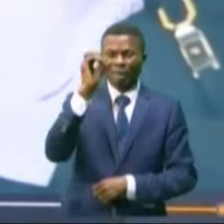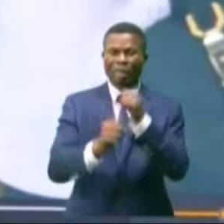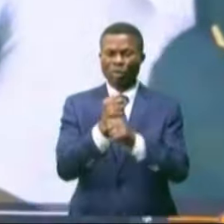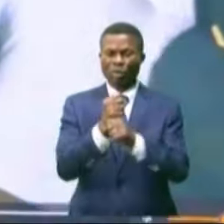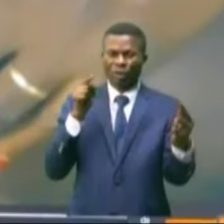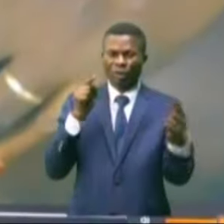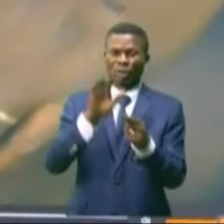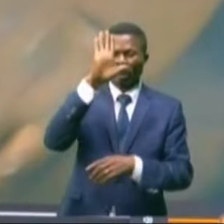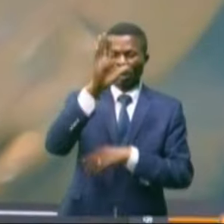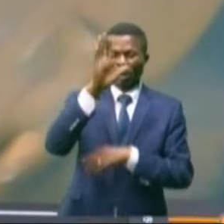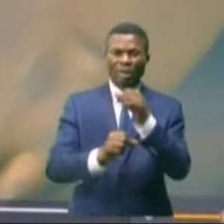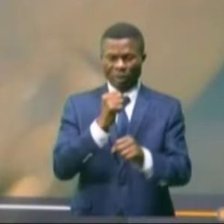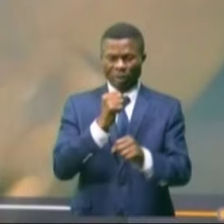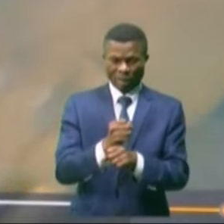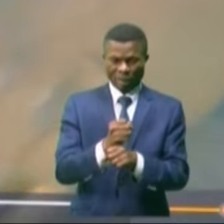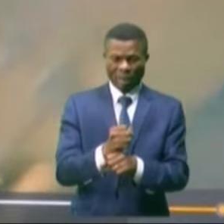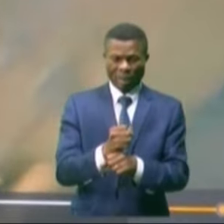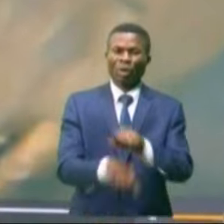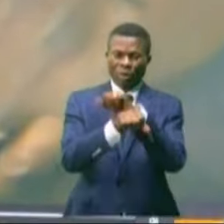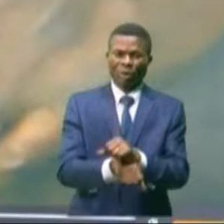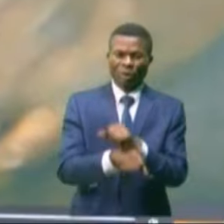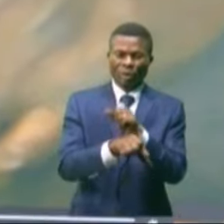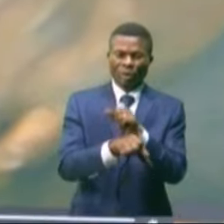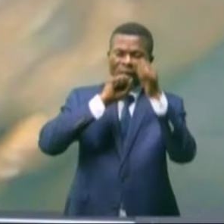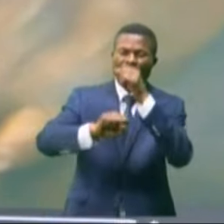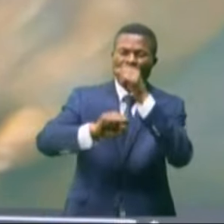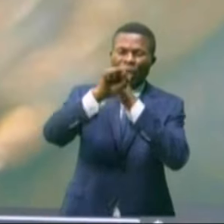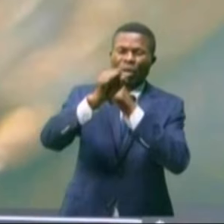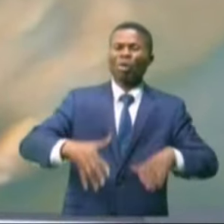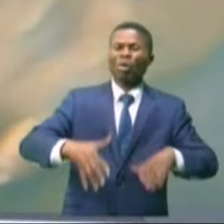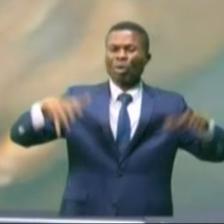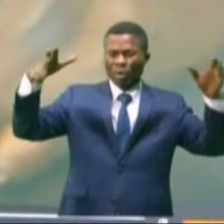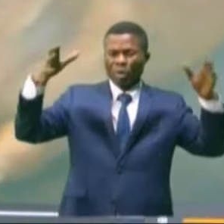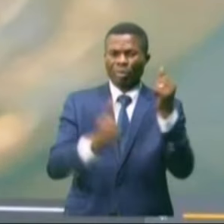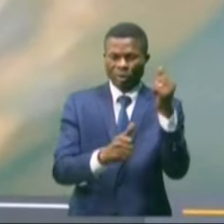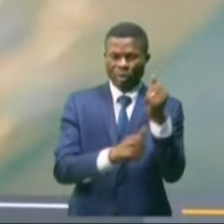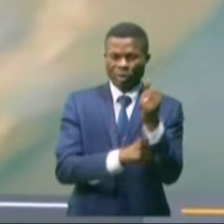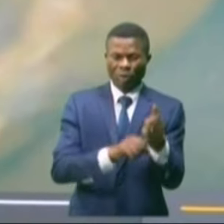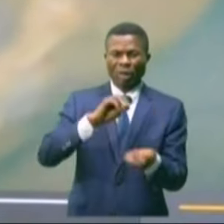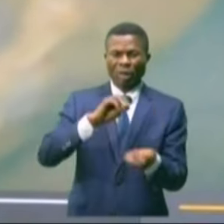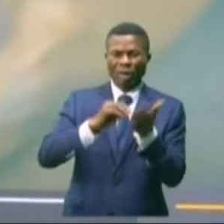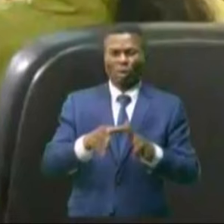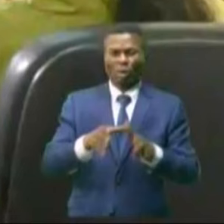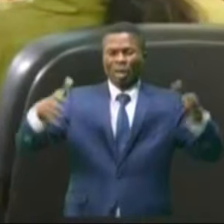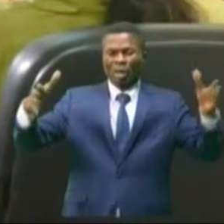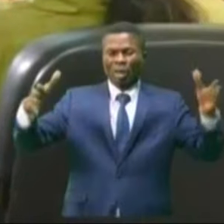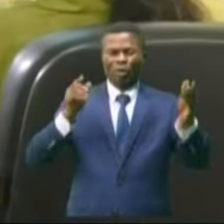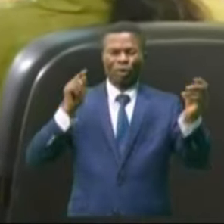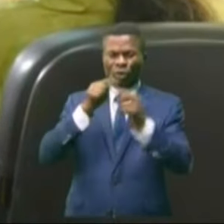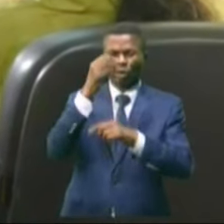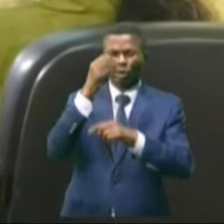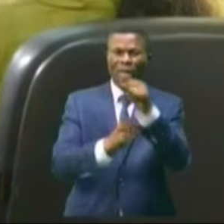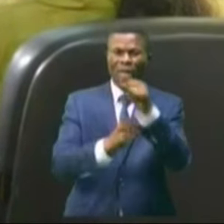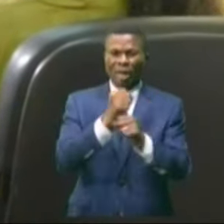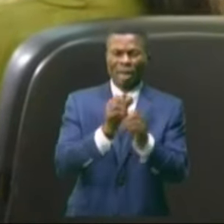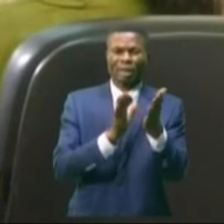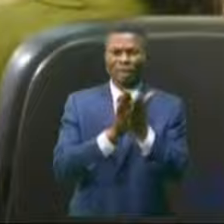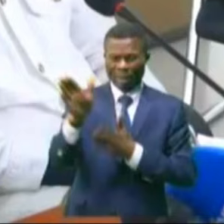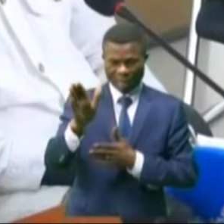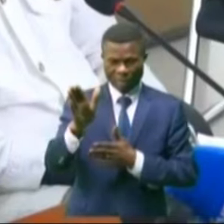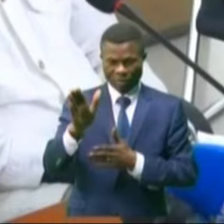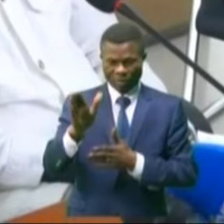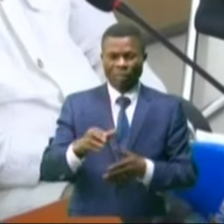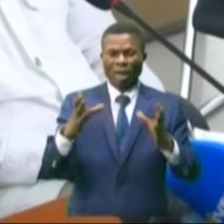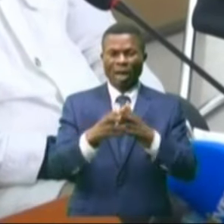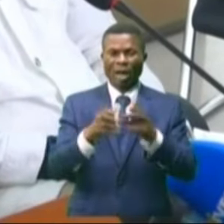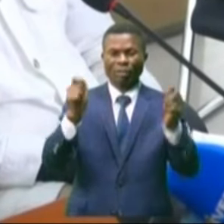la vaccination des routines et des campagnes de masse, les PEV a élargi jusqu'à 15 ans. Au cours d'une conférence de presse,